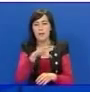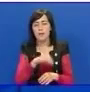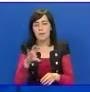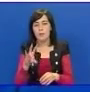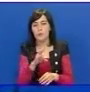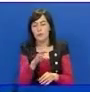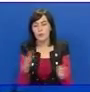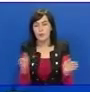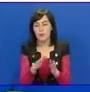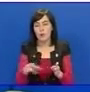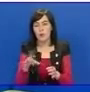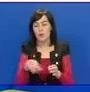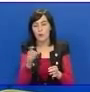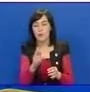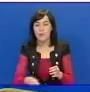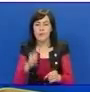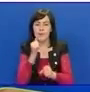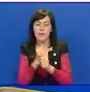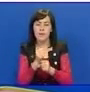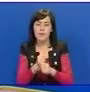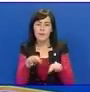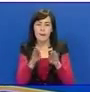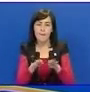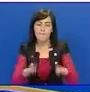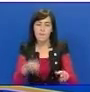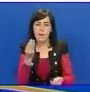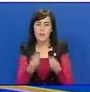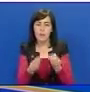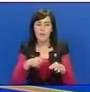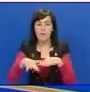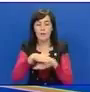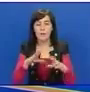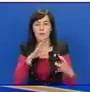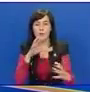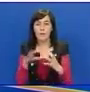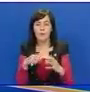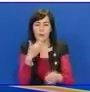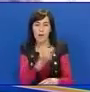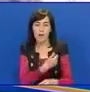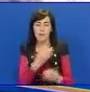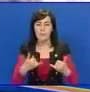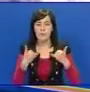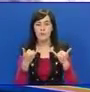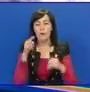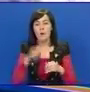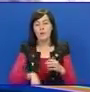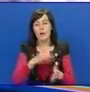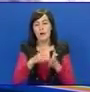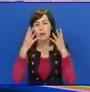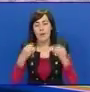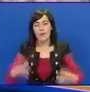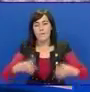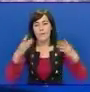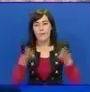ауданының тұрғындары осы жасалған балалар алаңшаларында күтіп ұстау жұмыстар жасаса екен деген ниетім, тілегім бар. Осылайша қала күні мерекесі